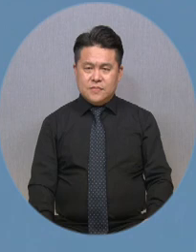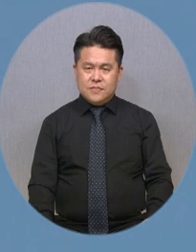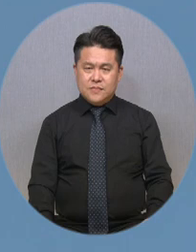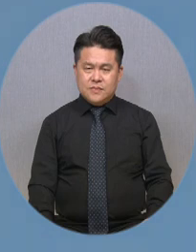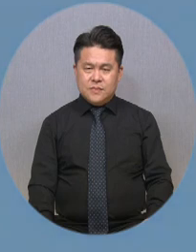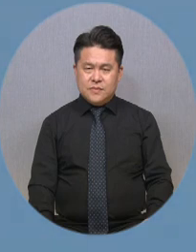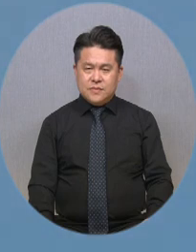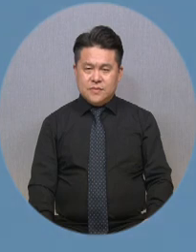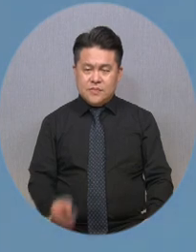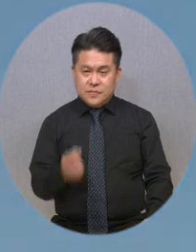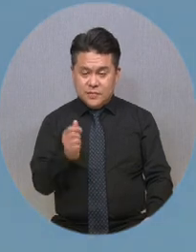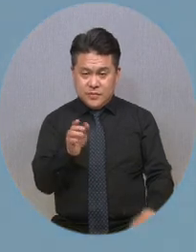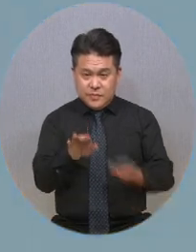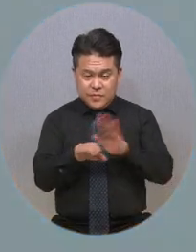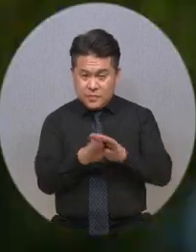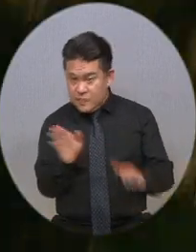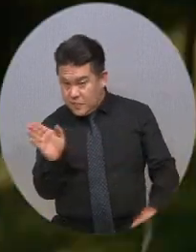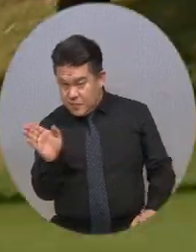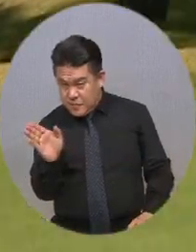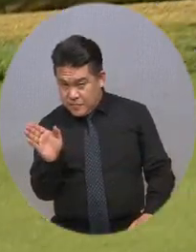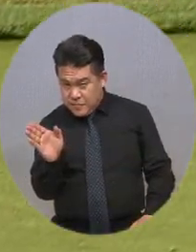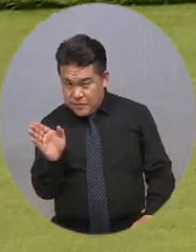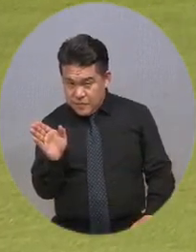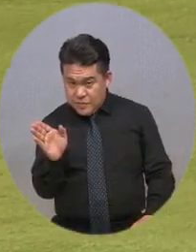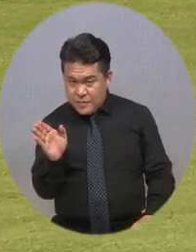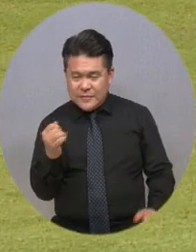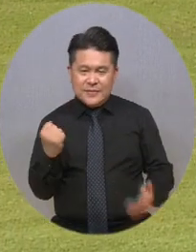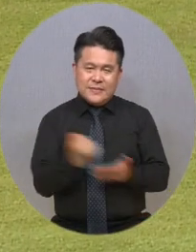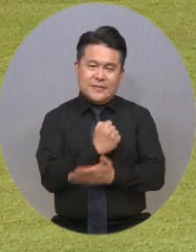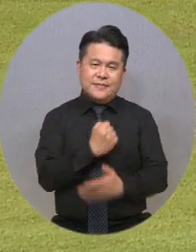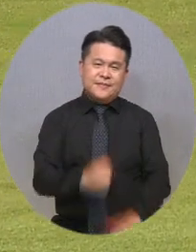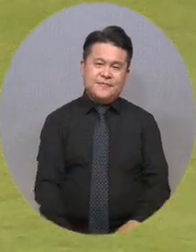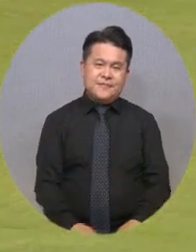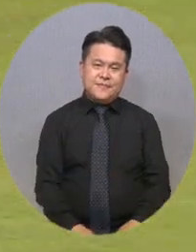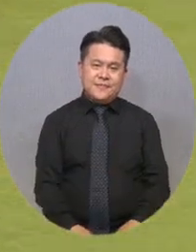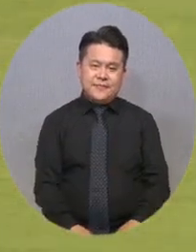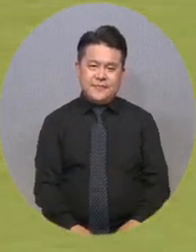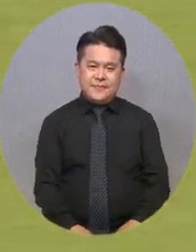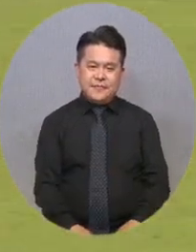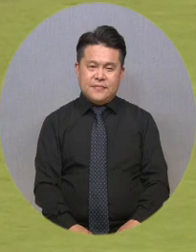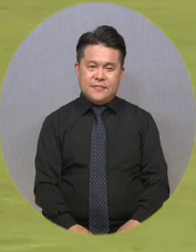아, 살짝 왼 오른쪽. 아.